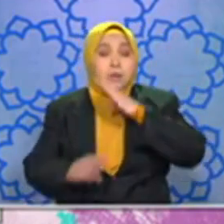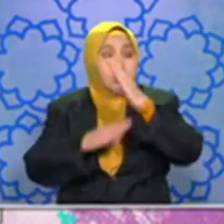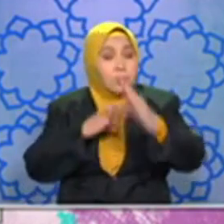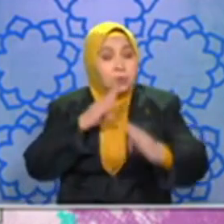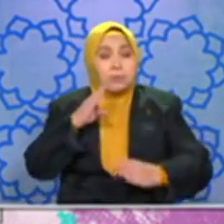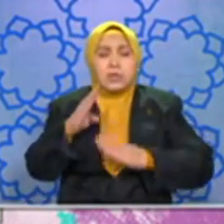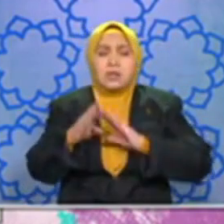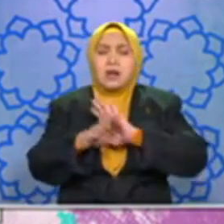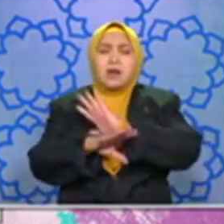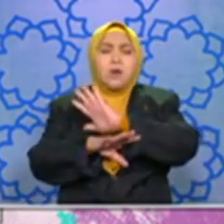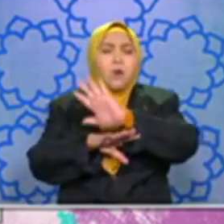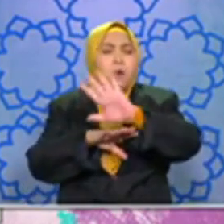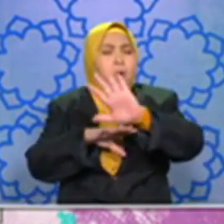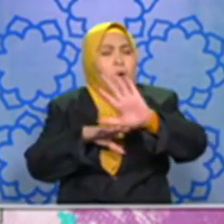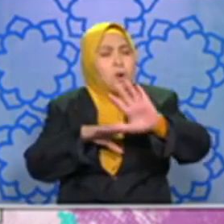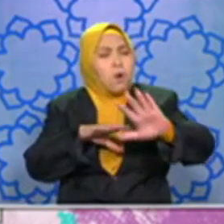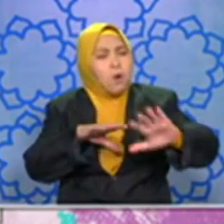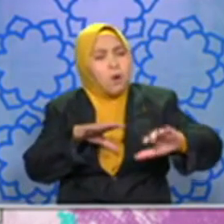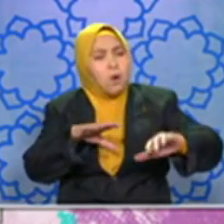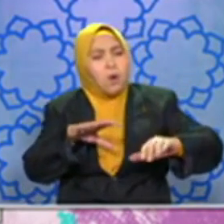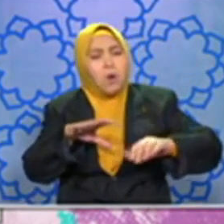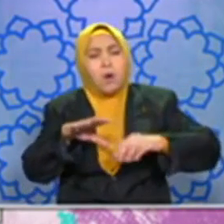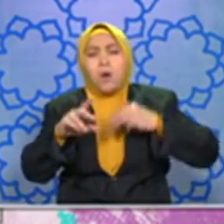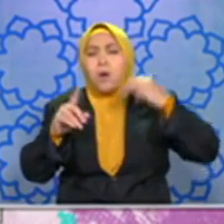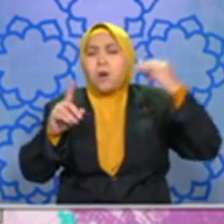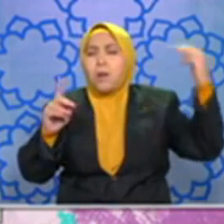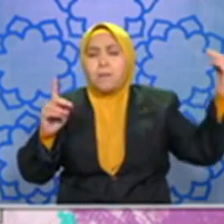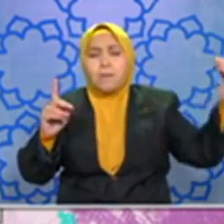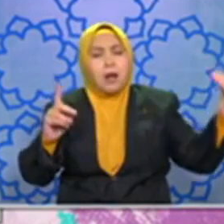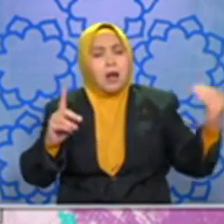السماوات السبع